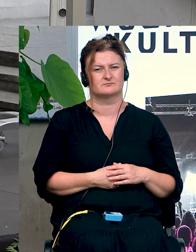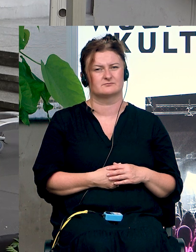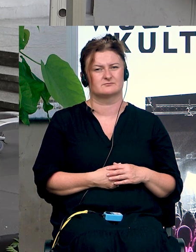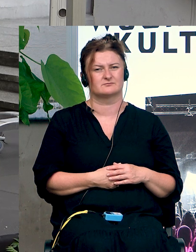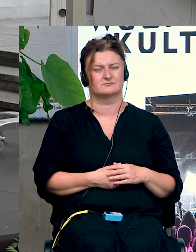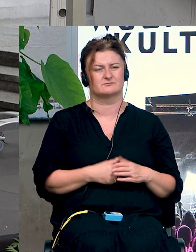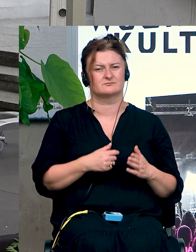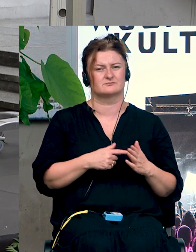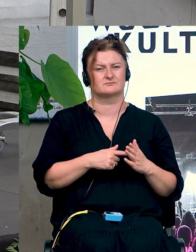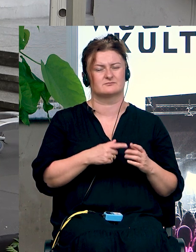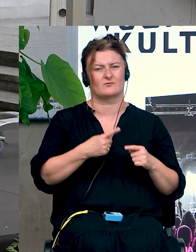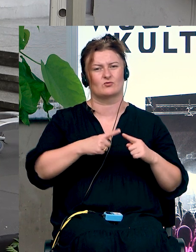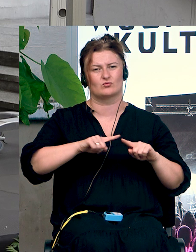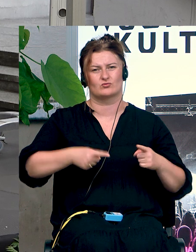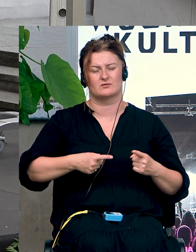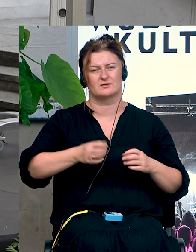Taka krótka tylko historia.